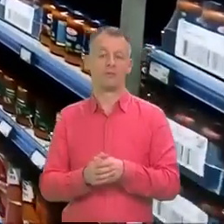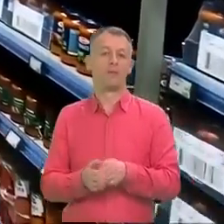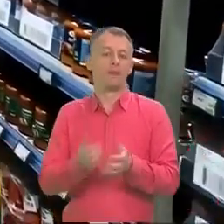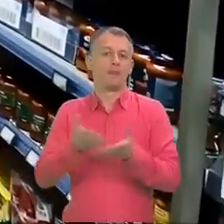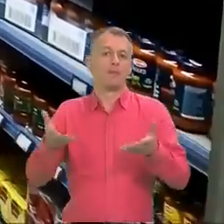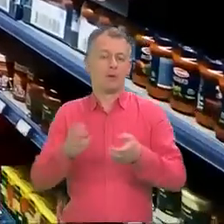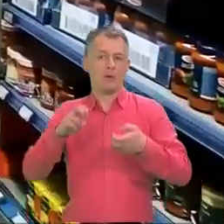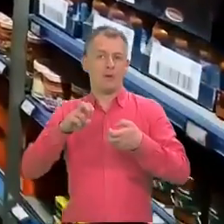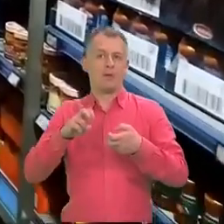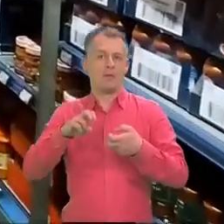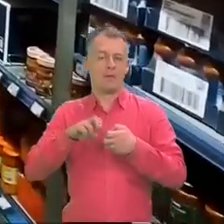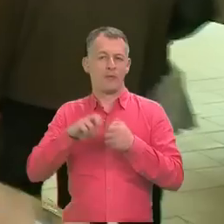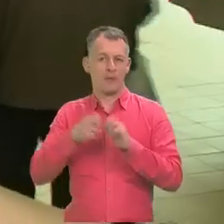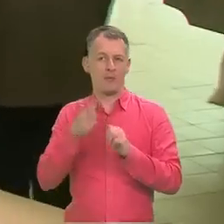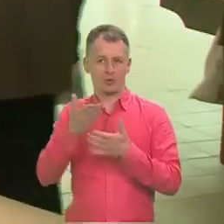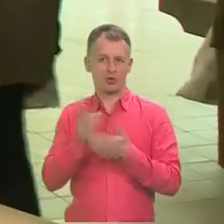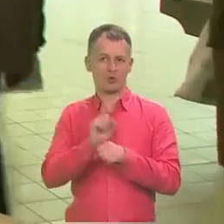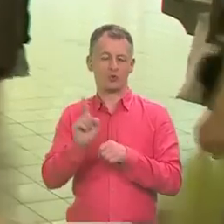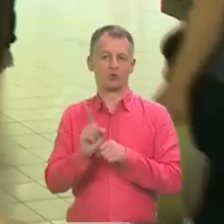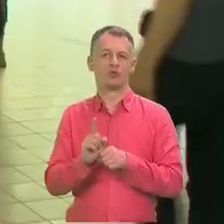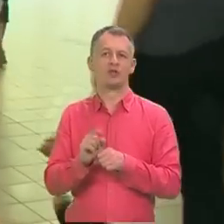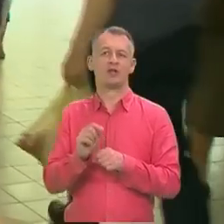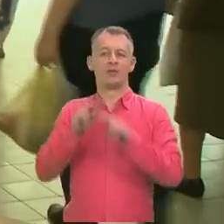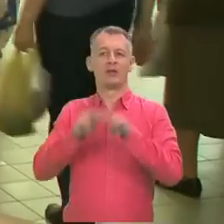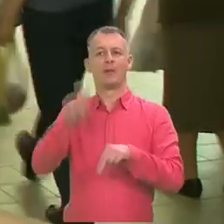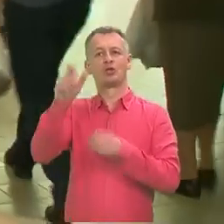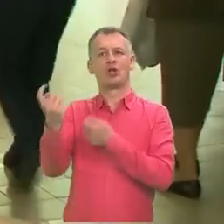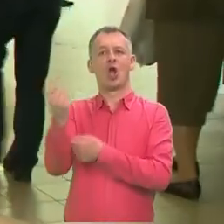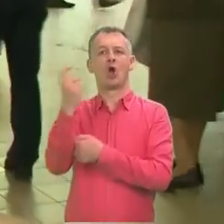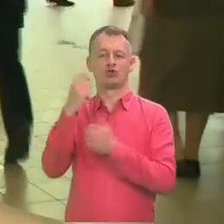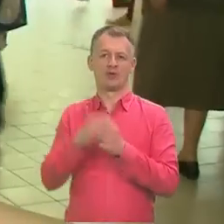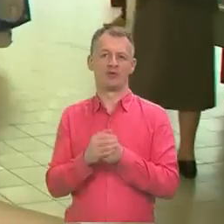realități geopolitice rămân consumatorii. Au crescut foarte mult, piața s-a golit.